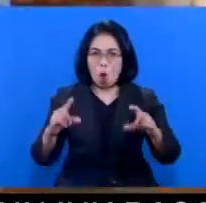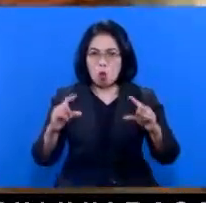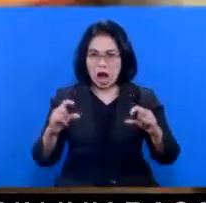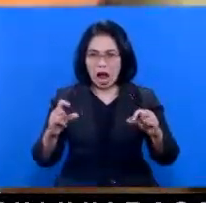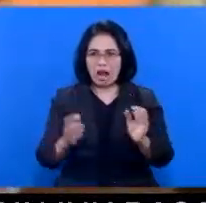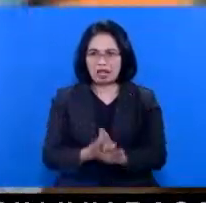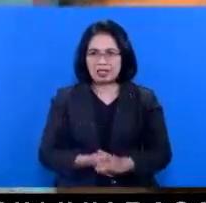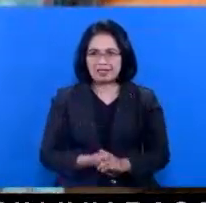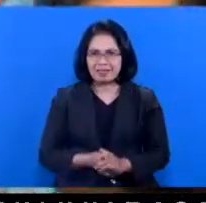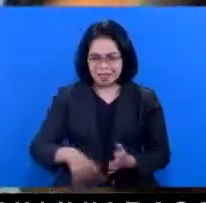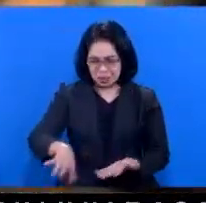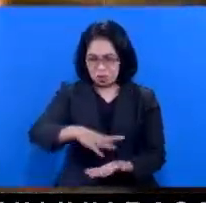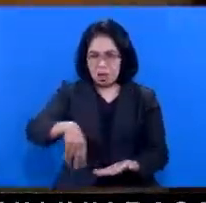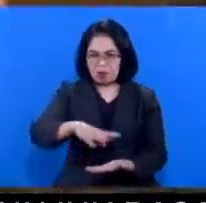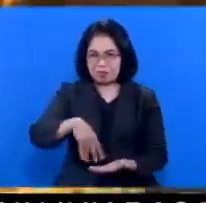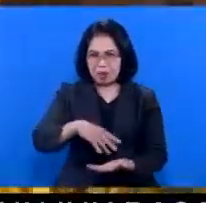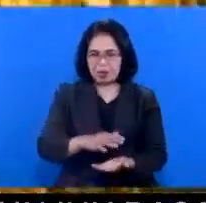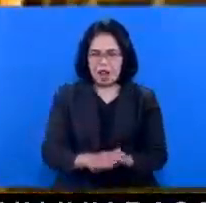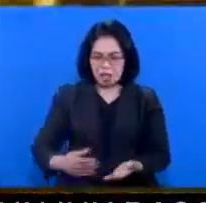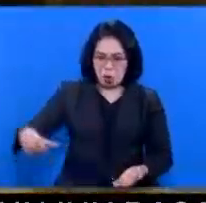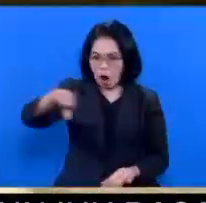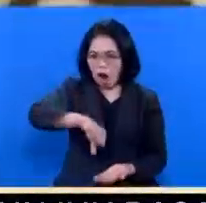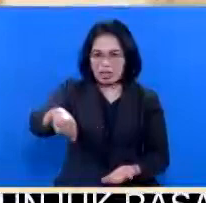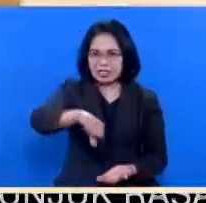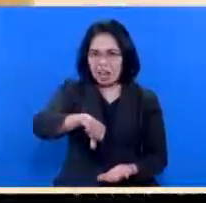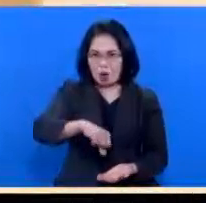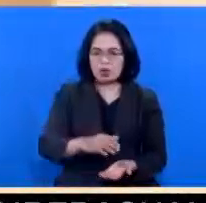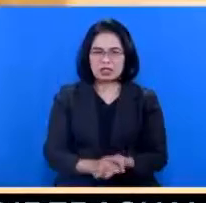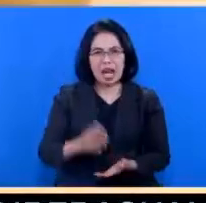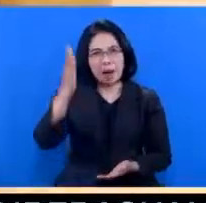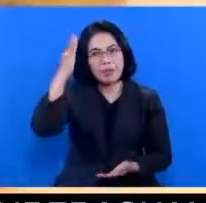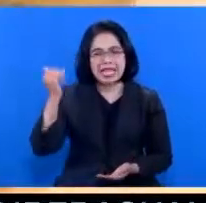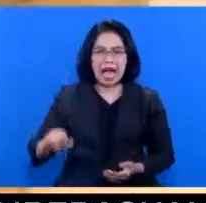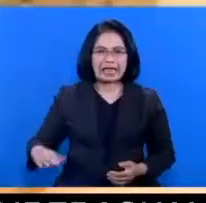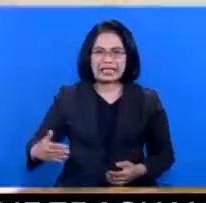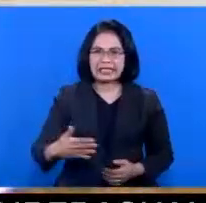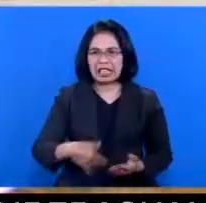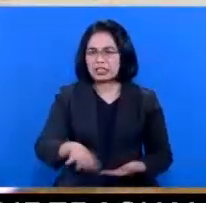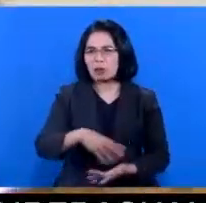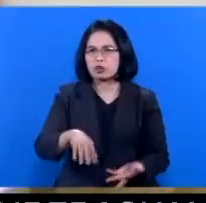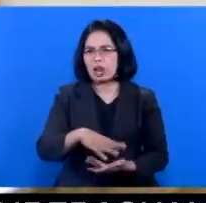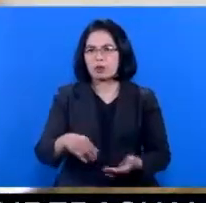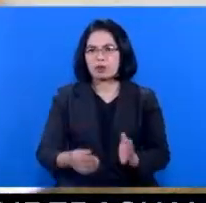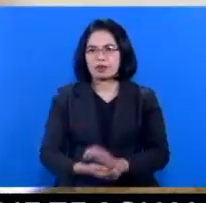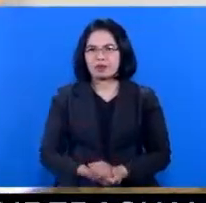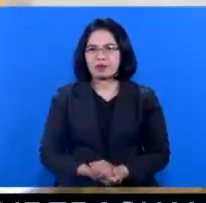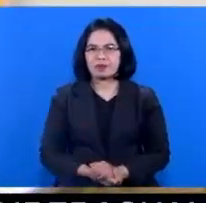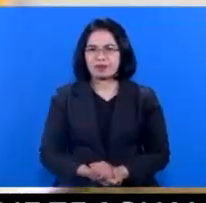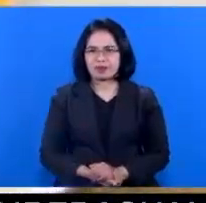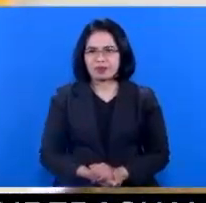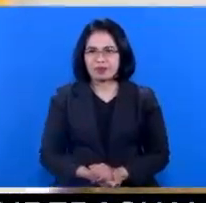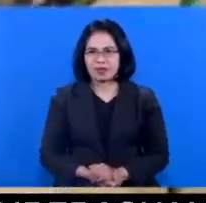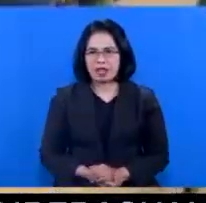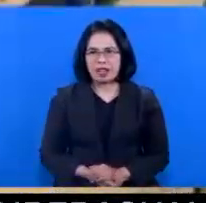biasanya ditambahkan bumbu lain seperti saus Inggris serta minyak ikan. Selain pada bumbu, perbedaan pun terdapat pada bentuk